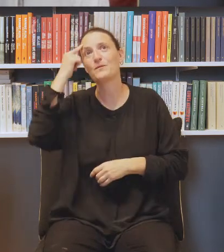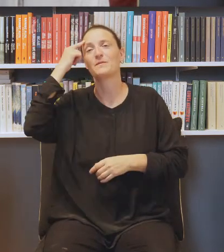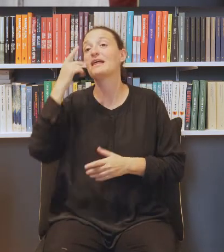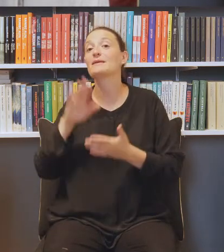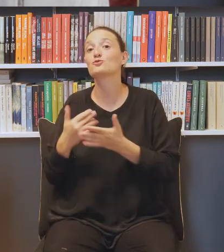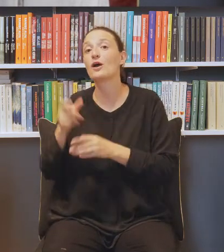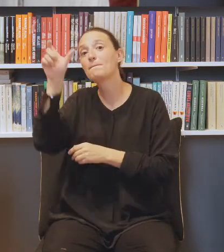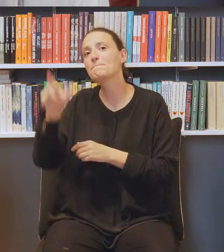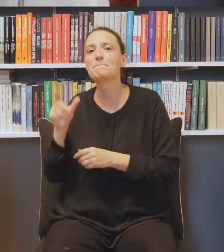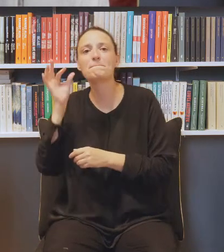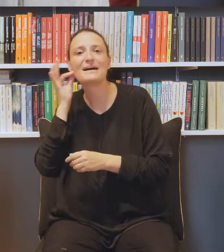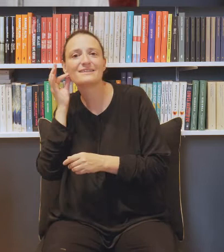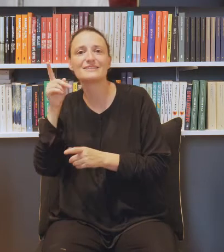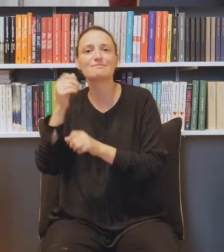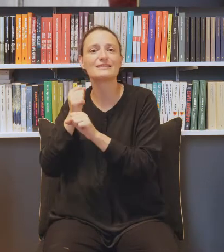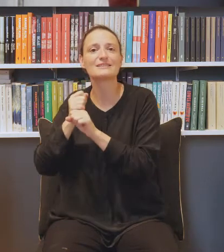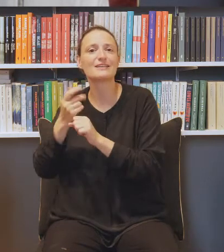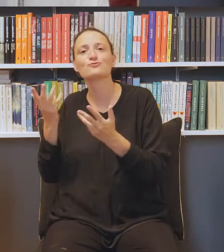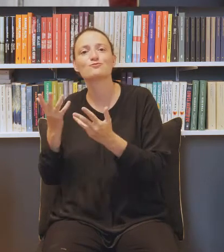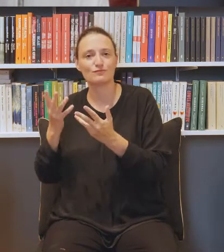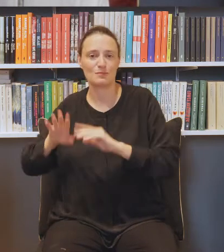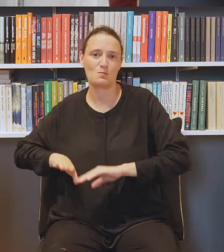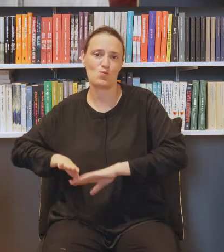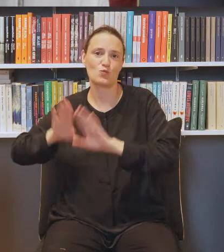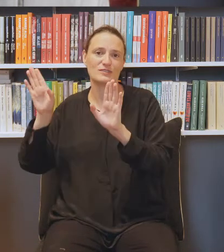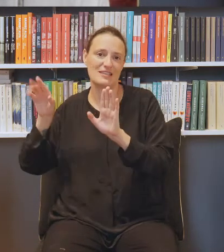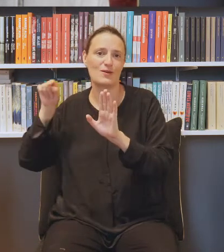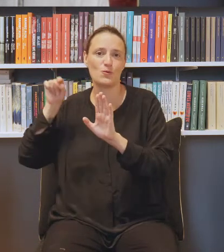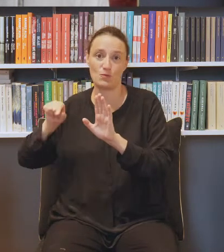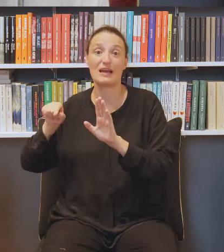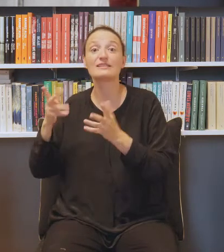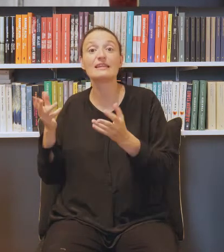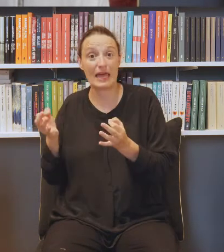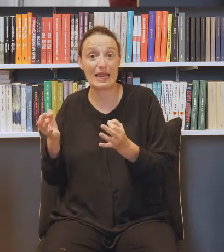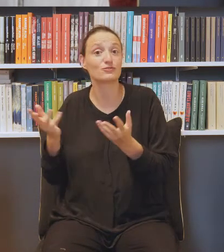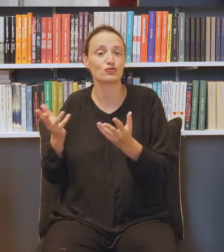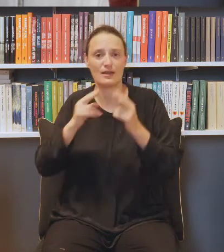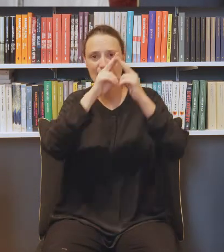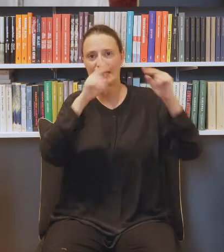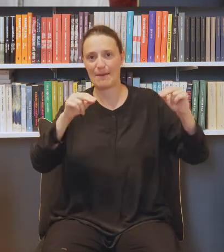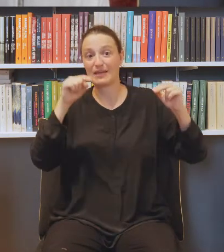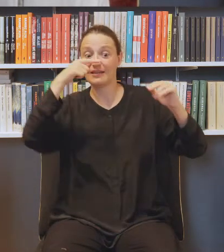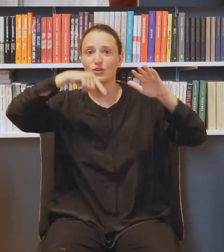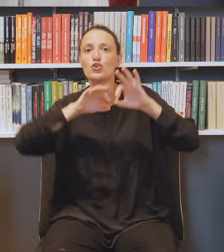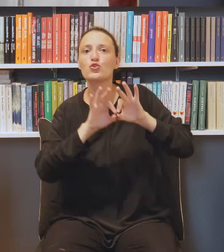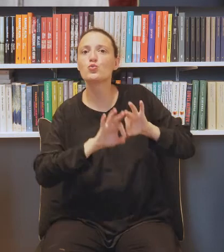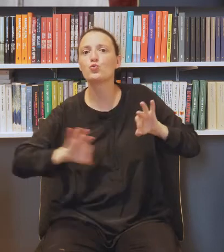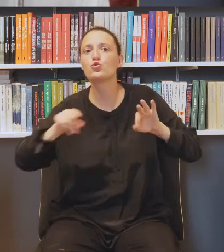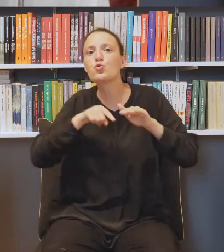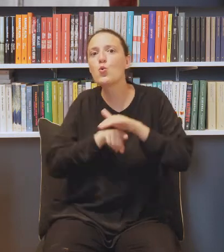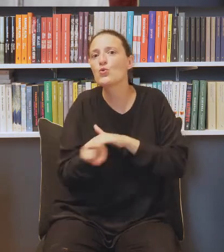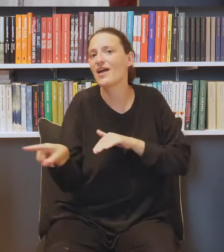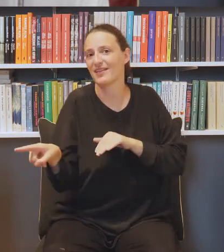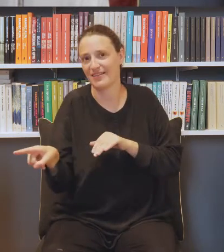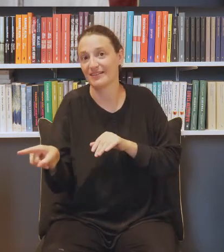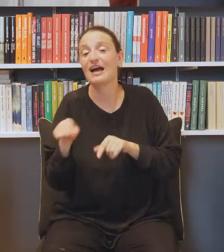pani, która pracowała w muzeum, właśnie pod muzeum. Muzeum jest teraz w zamku, a pod zamkiem jest ten tunel. I ona powiedziała, że ona się tak